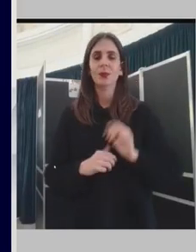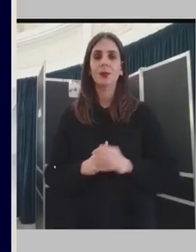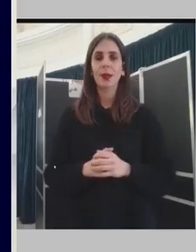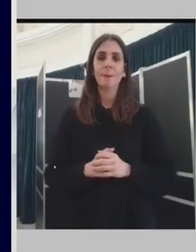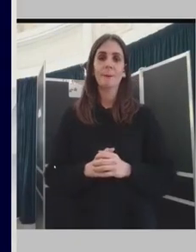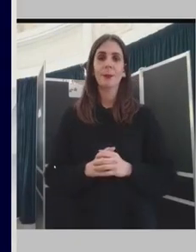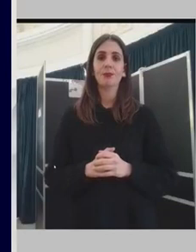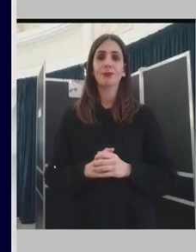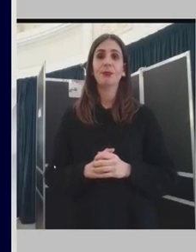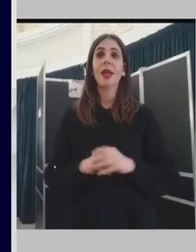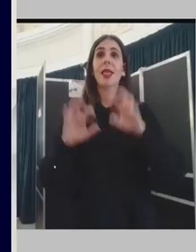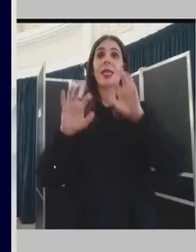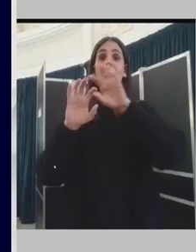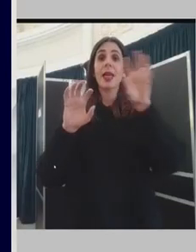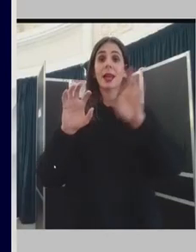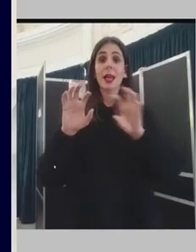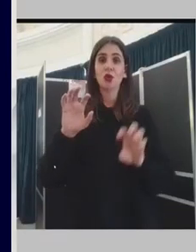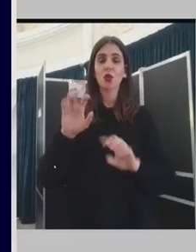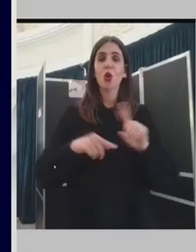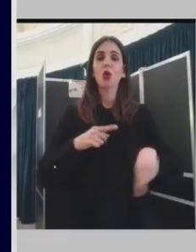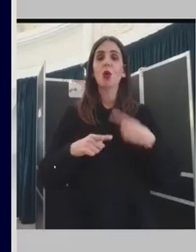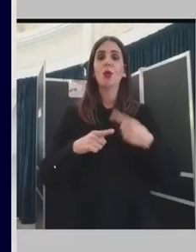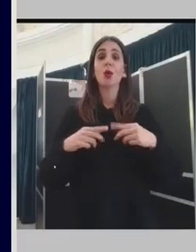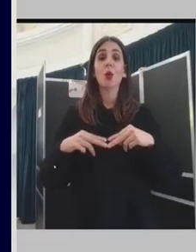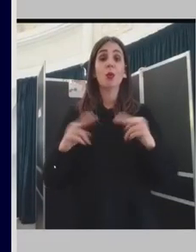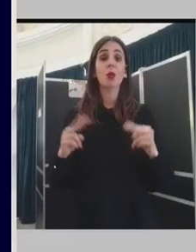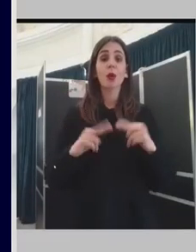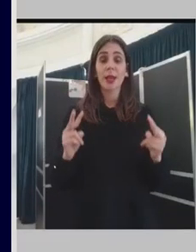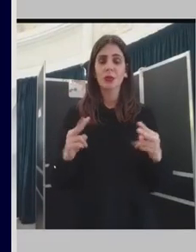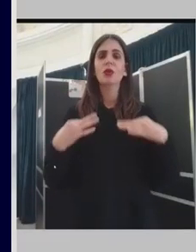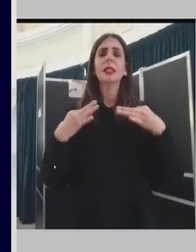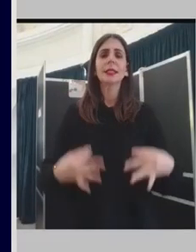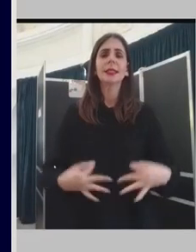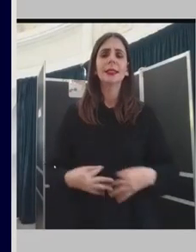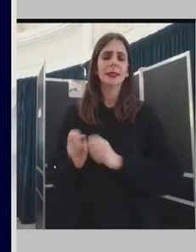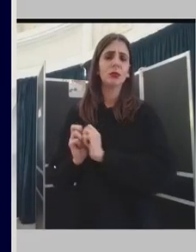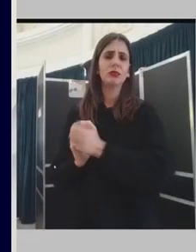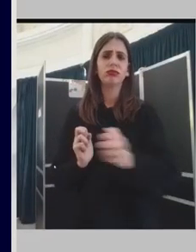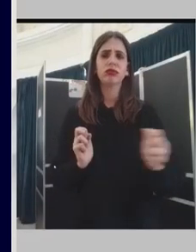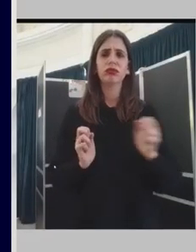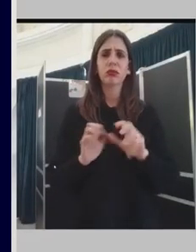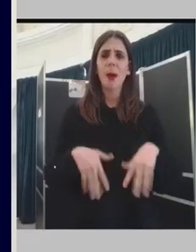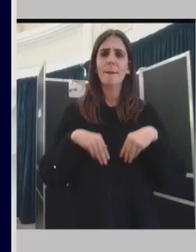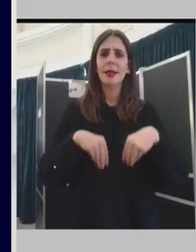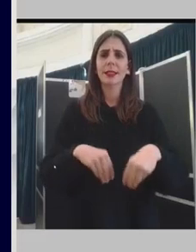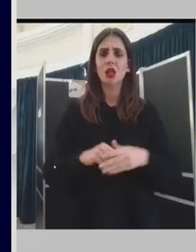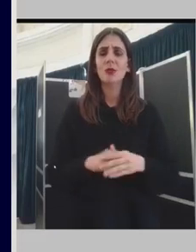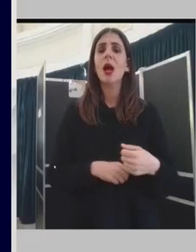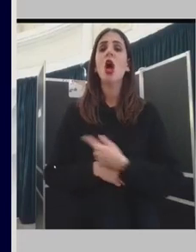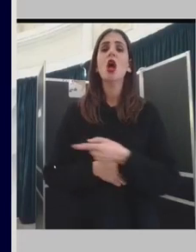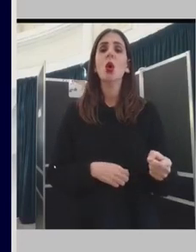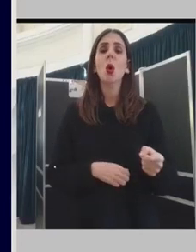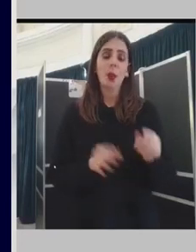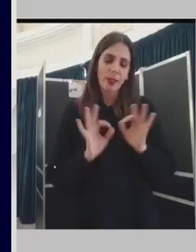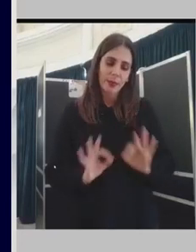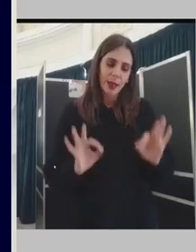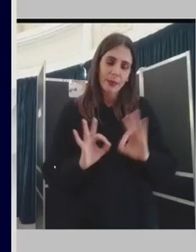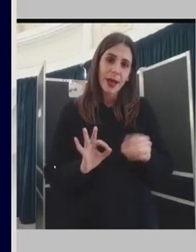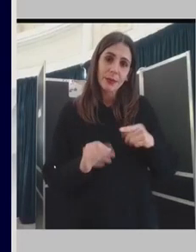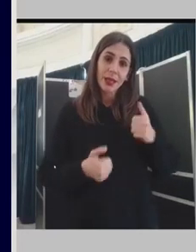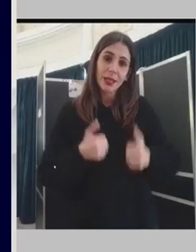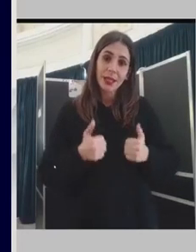sulle varie regioni e nelle province partecipano i vari istituti che vengono preparati a delle gare regionali. Dopo